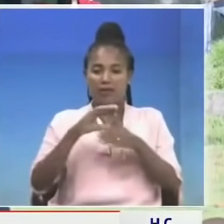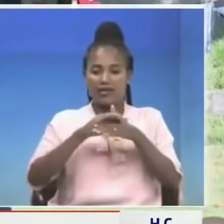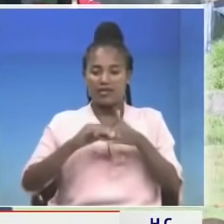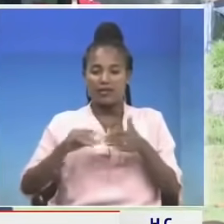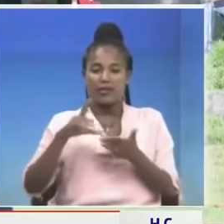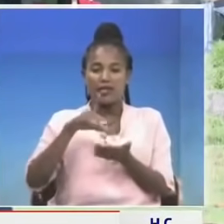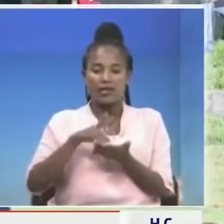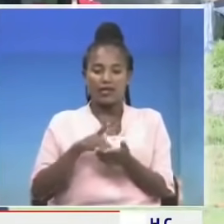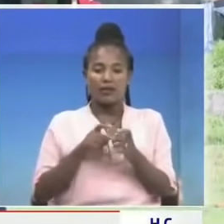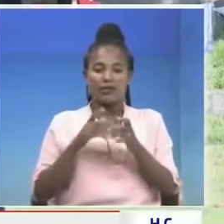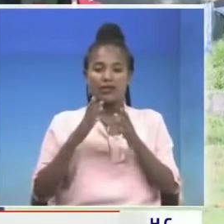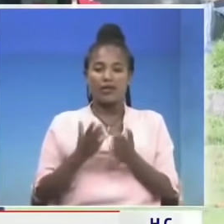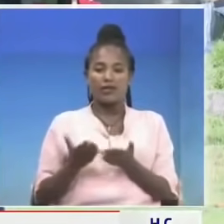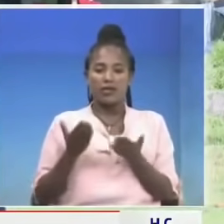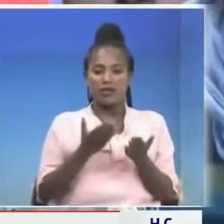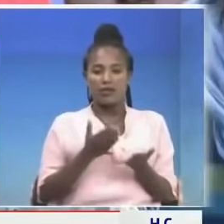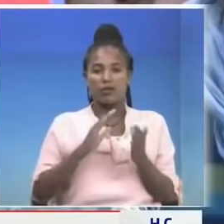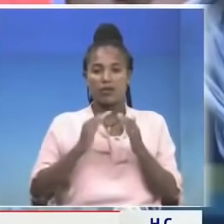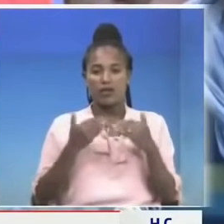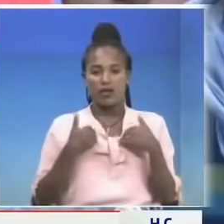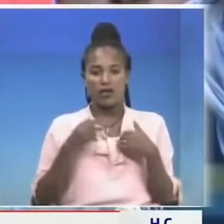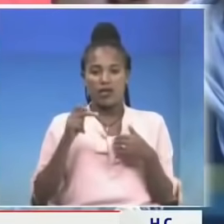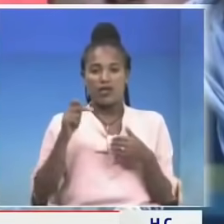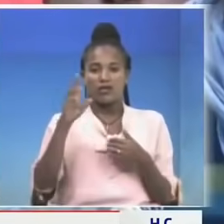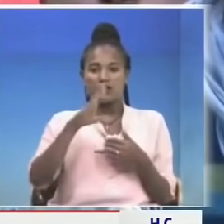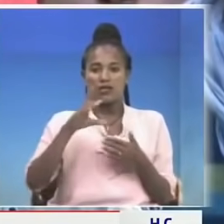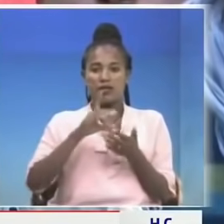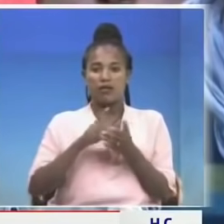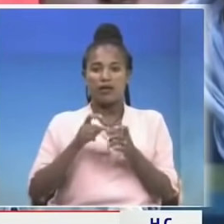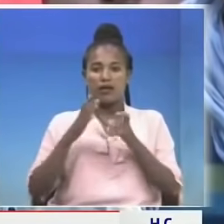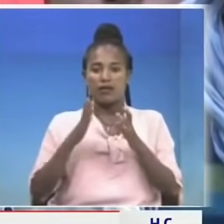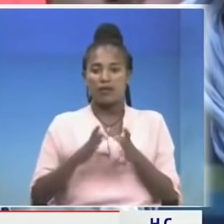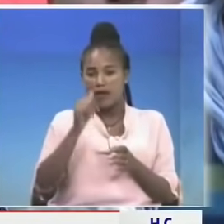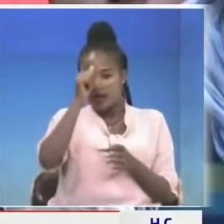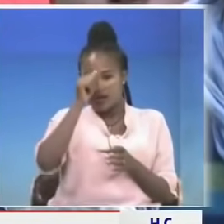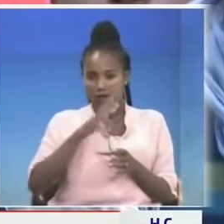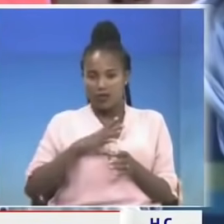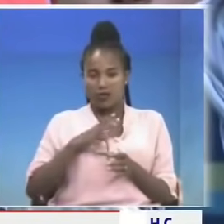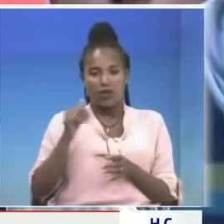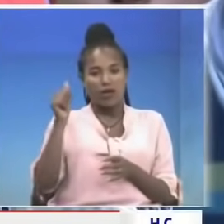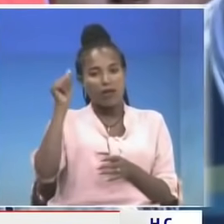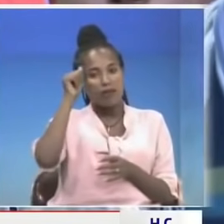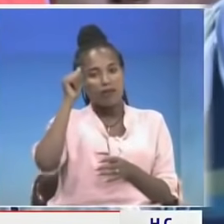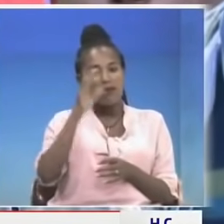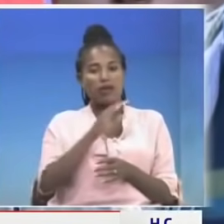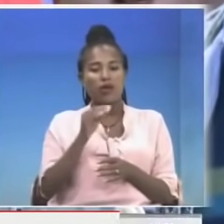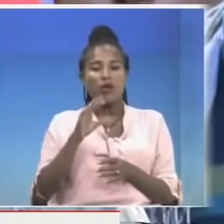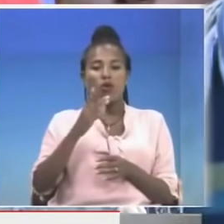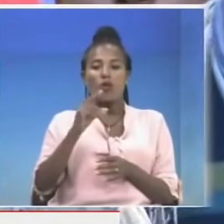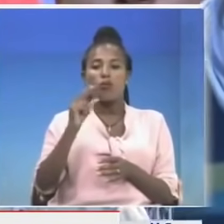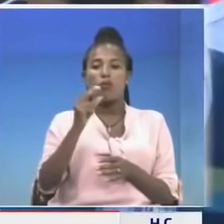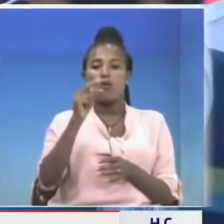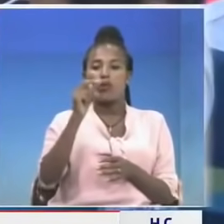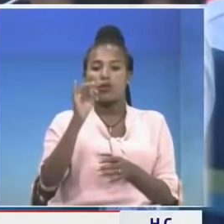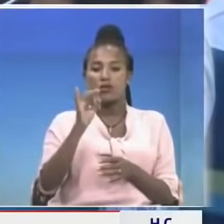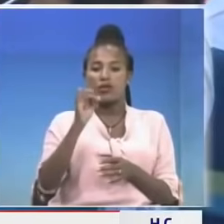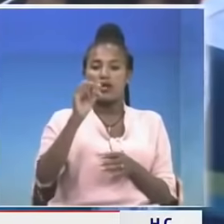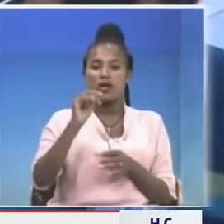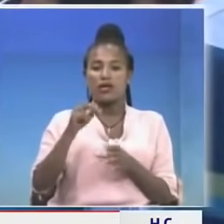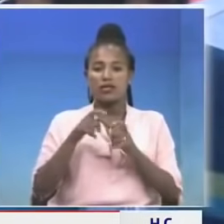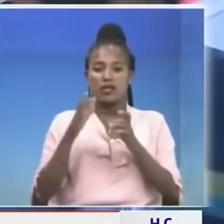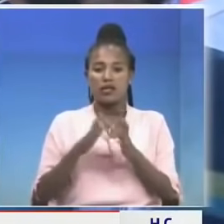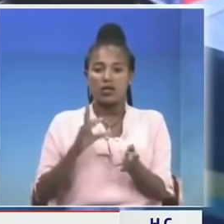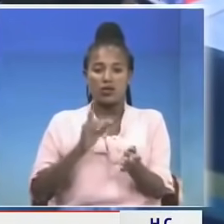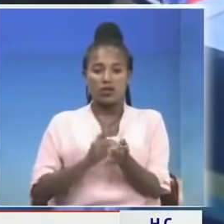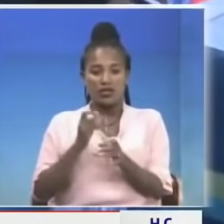ለከተማ መስተዳደሩ የሰጠበት ሁኔታ ነው ያለው። የከተማ አስተዳደር ከንቲባ አቶ አበበ ገብረ መስቀልና የኮምቦልቻ ከተማ አስተዳደር ከንቲባ